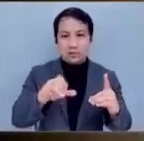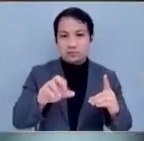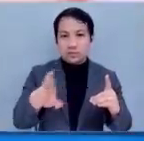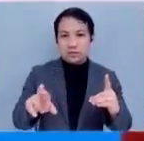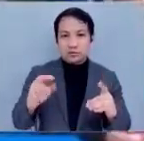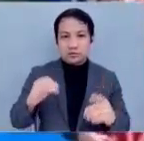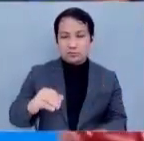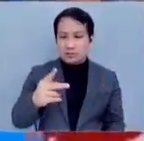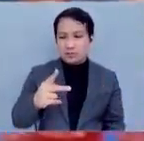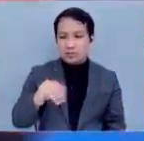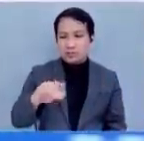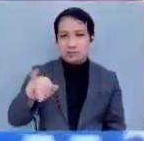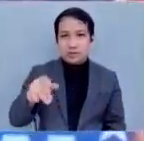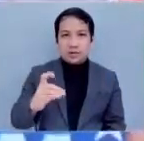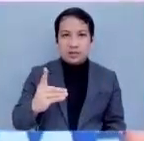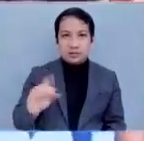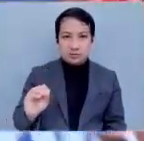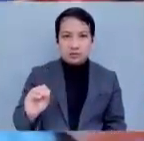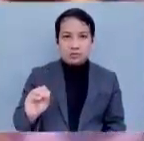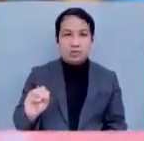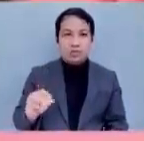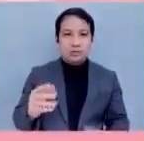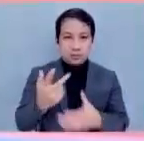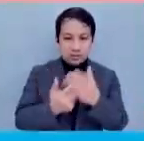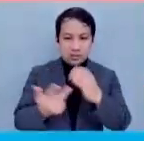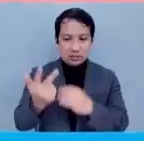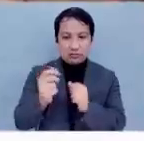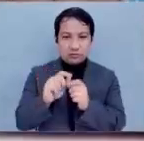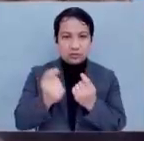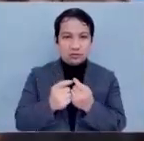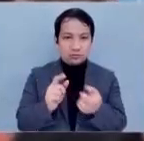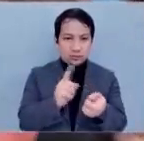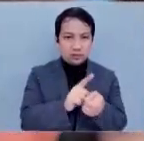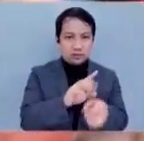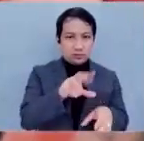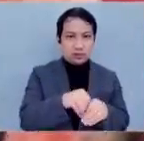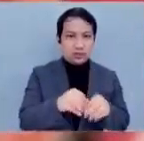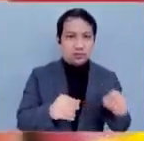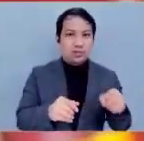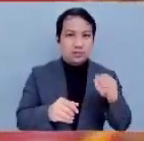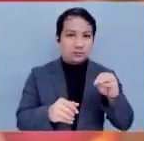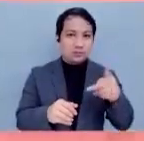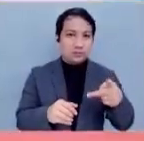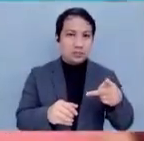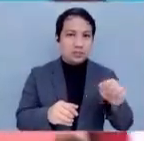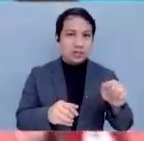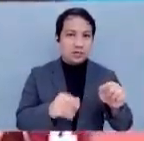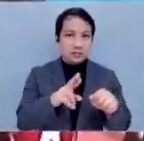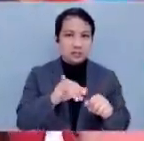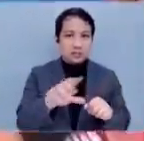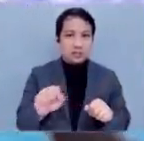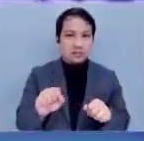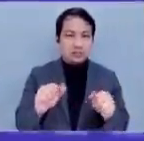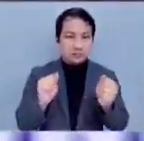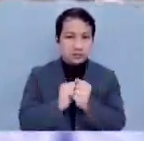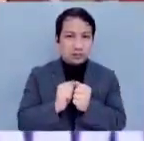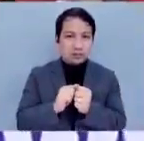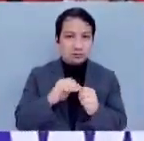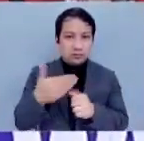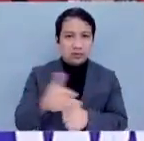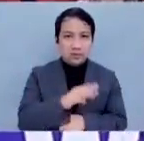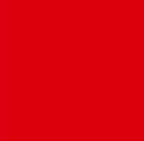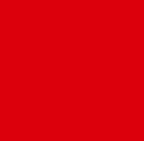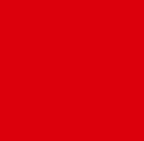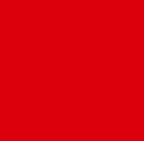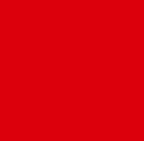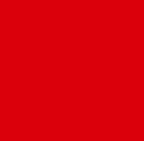Fajardo. Sasamahan ng trio ang dati nilang teammate sa DLSU na si Mika Reyes. Nagbabalita mula sa frontline, Briane Basa,